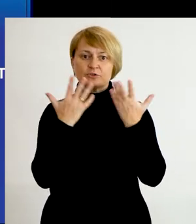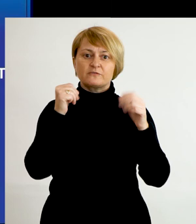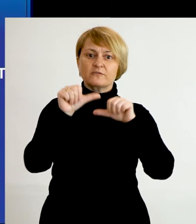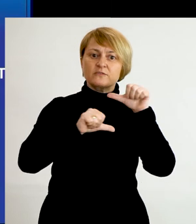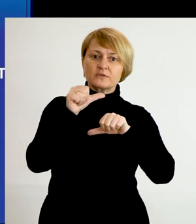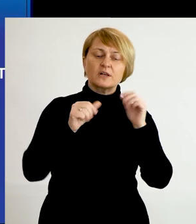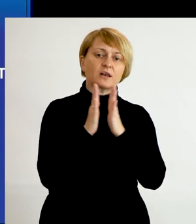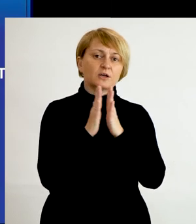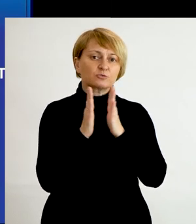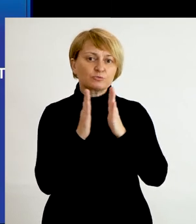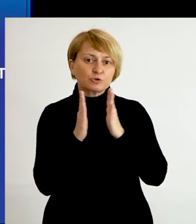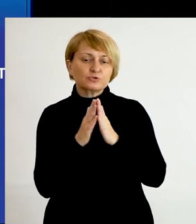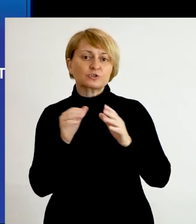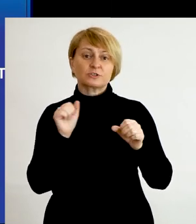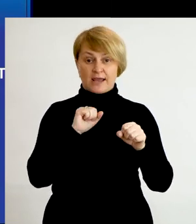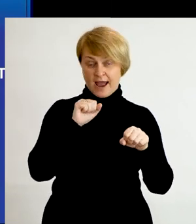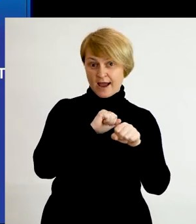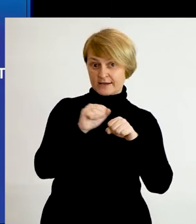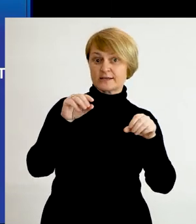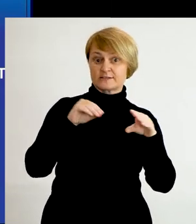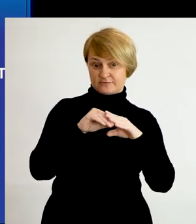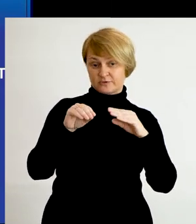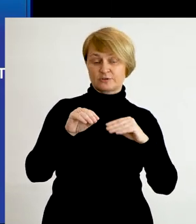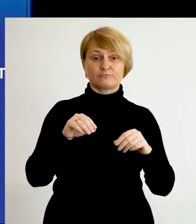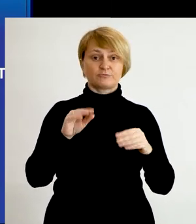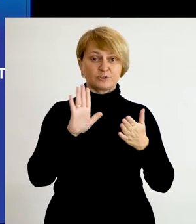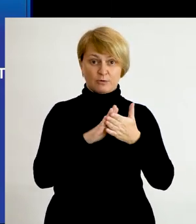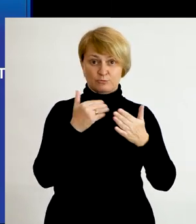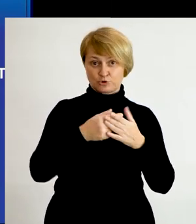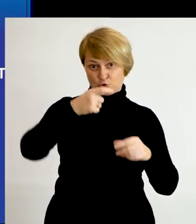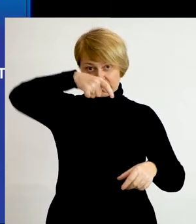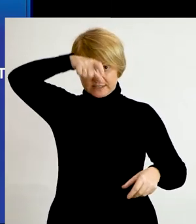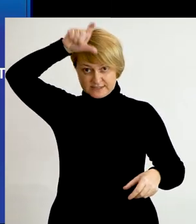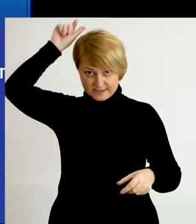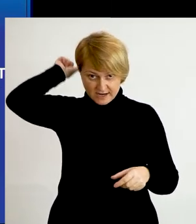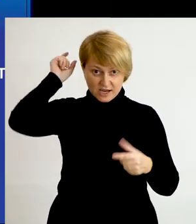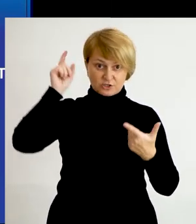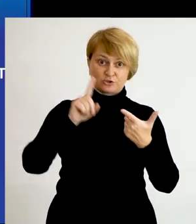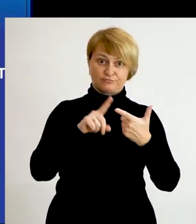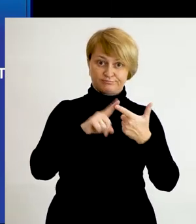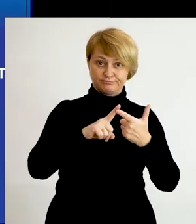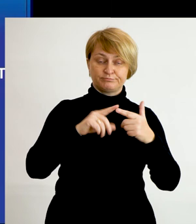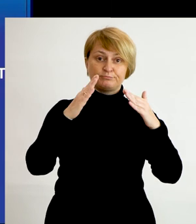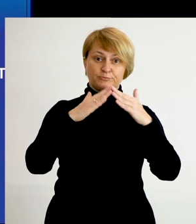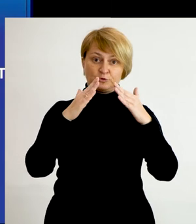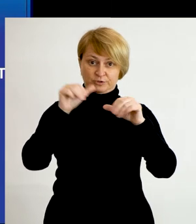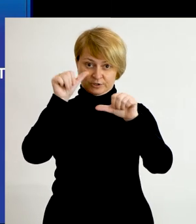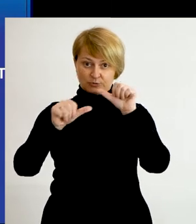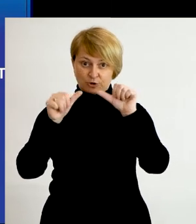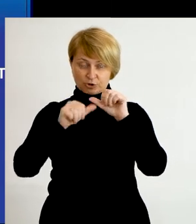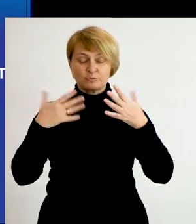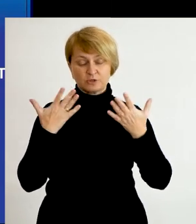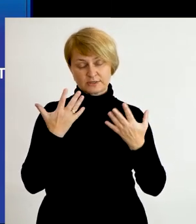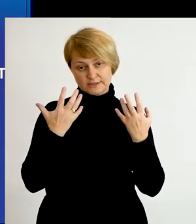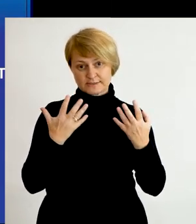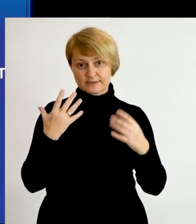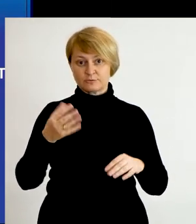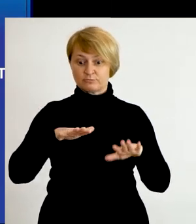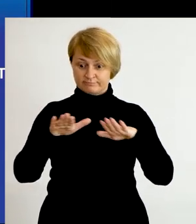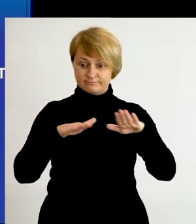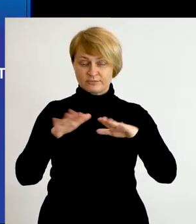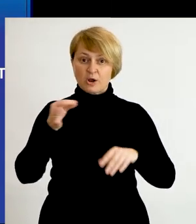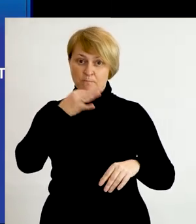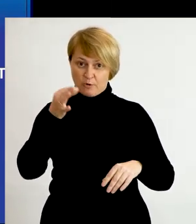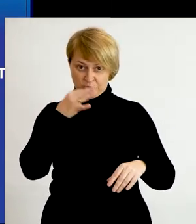jest tam parę obiektów publicznych, między innymi straż pożarna, ale również przedszkole, więc chcemy poprawić to miejsce